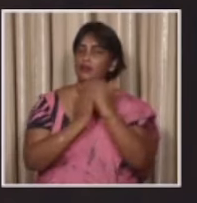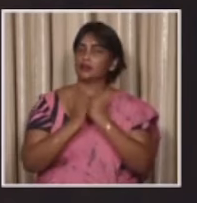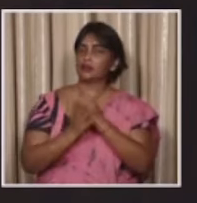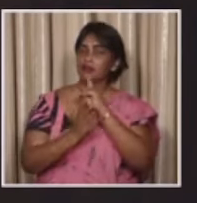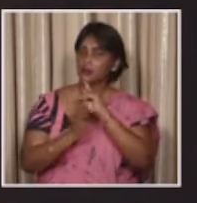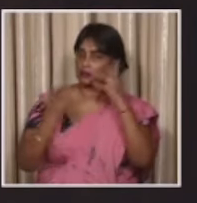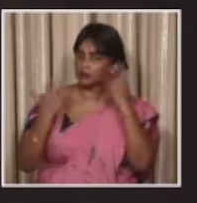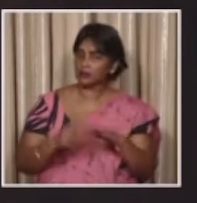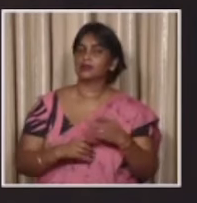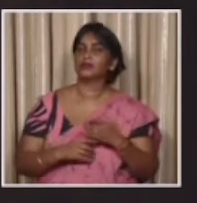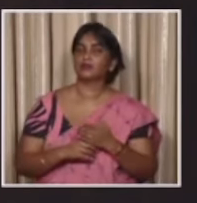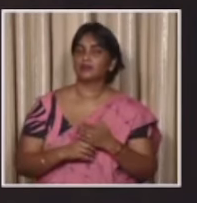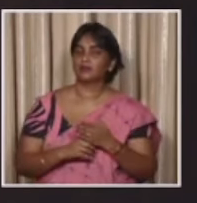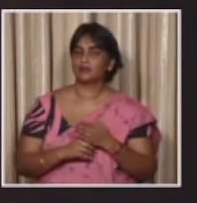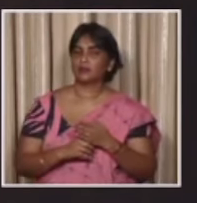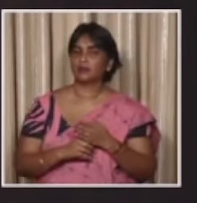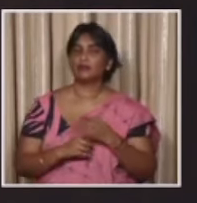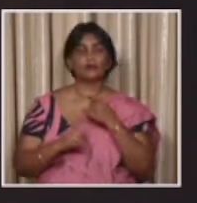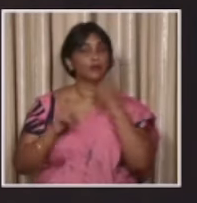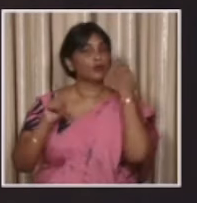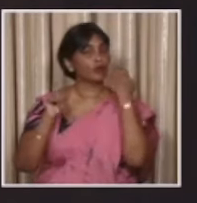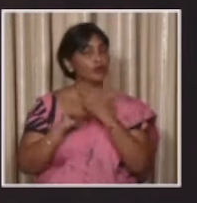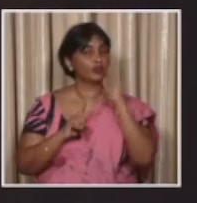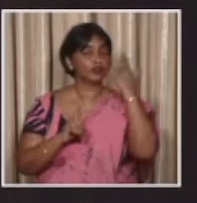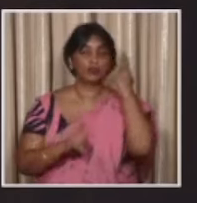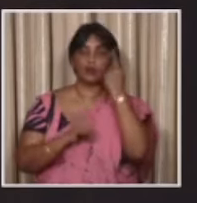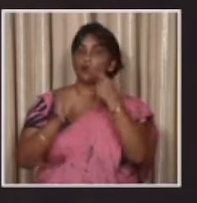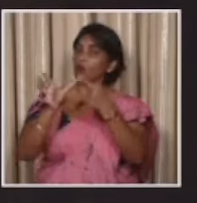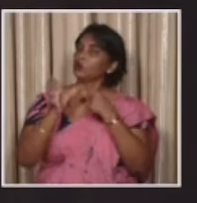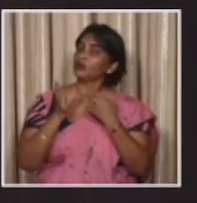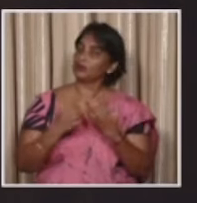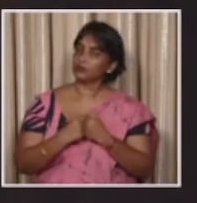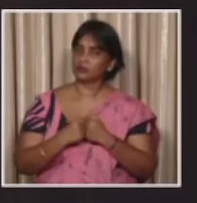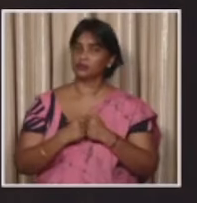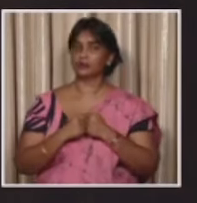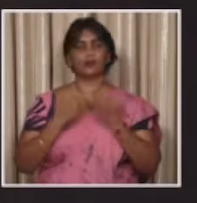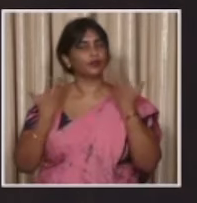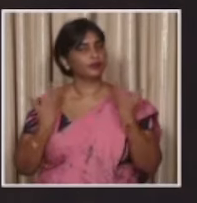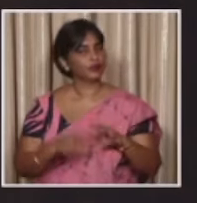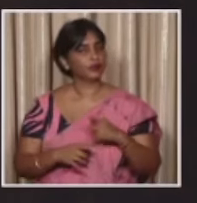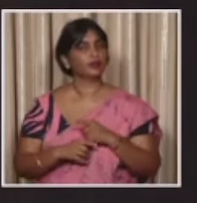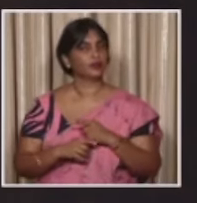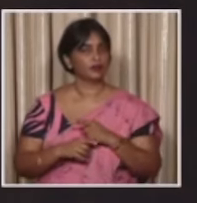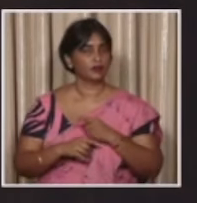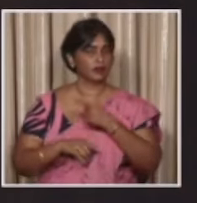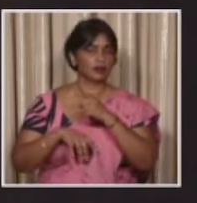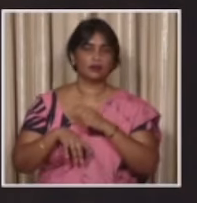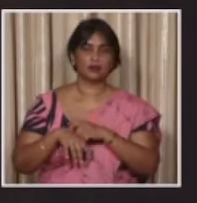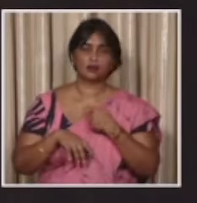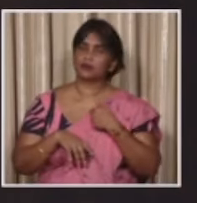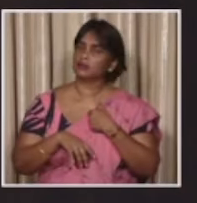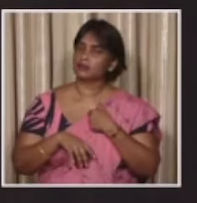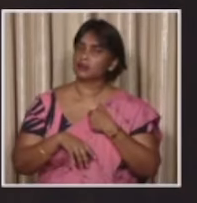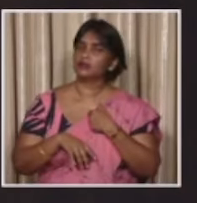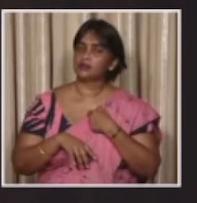නිවැරදි කරගෙන ඒ අදාළ විශේෂඥයෙන් උත්තර ගත්තා. අරගෙන මේ වෙලාවේ මම